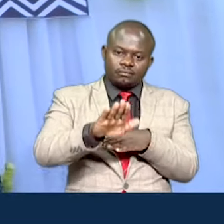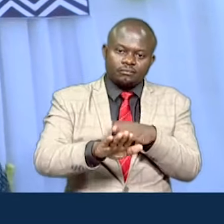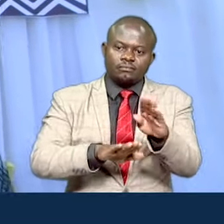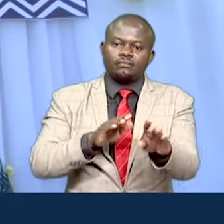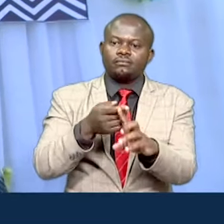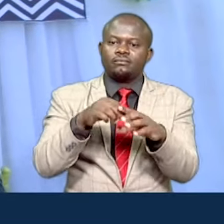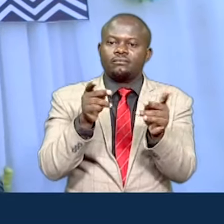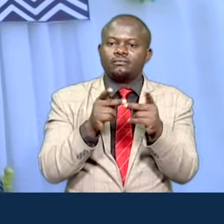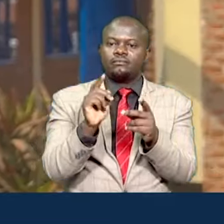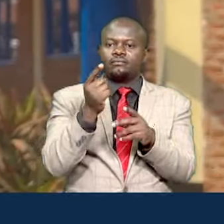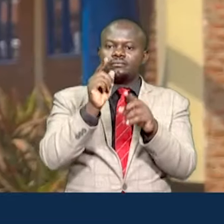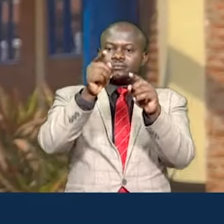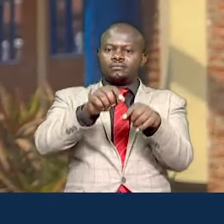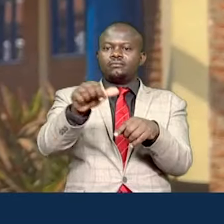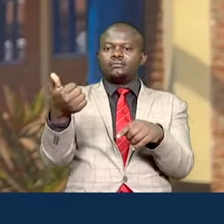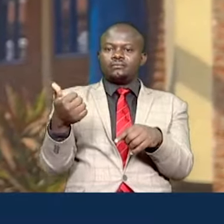hamwe tugera ahandi.